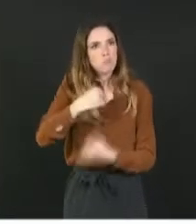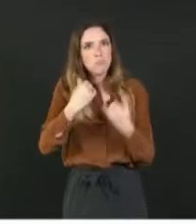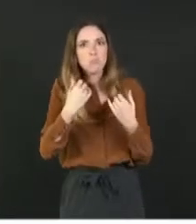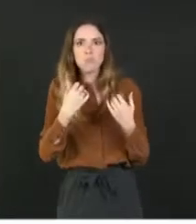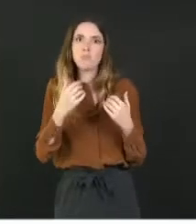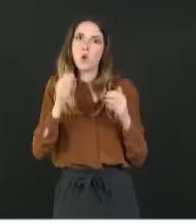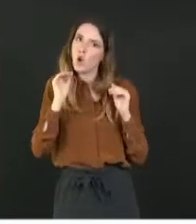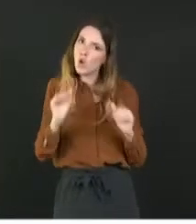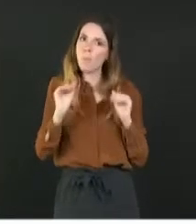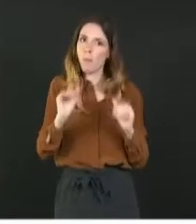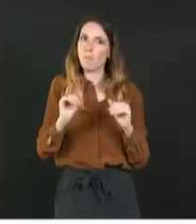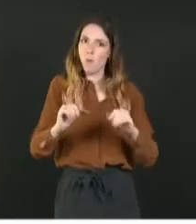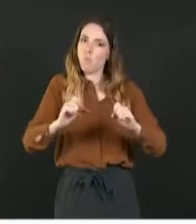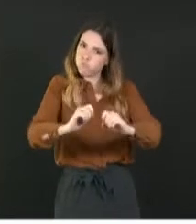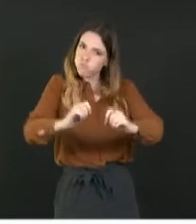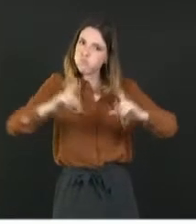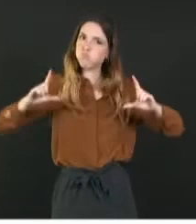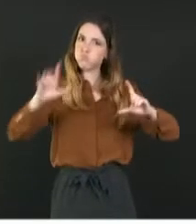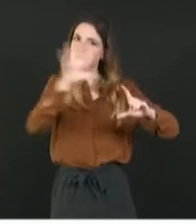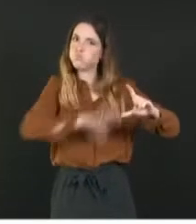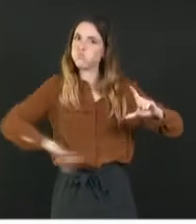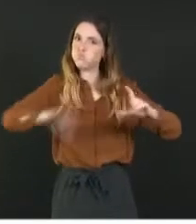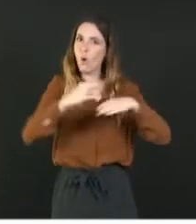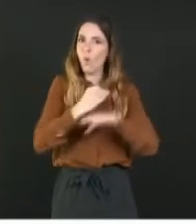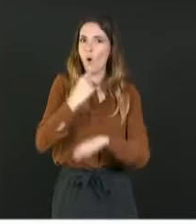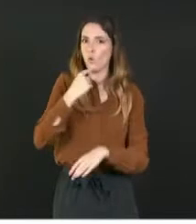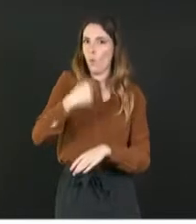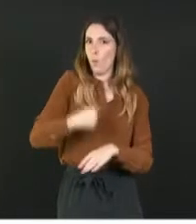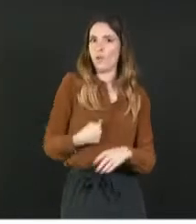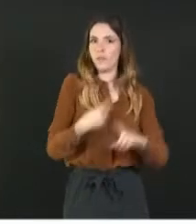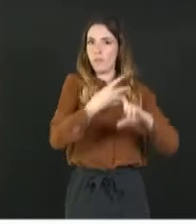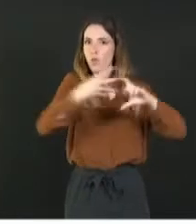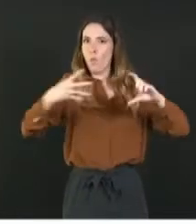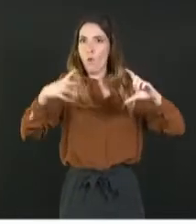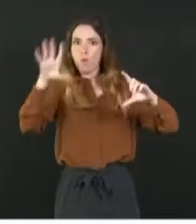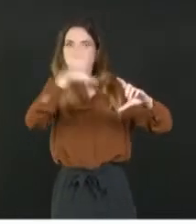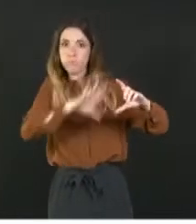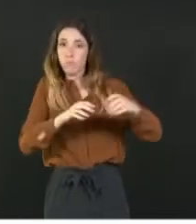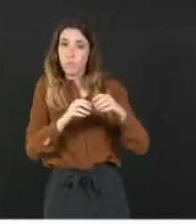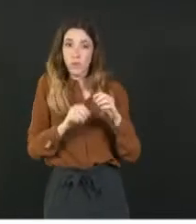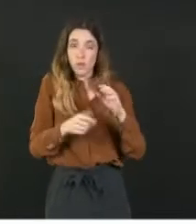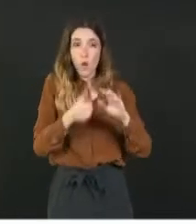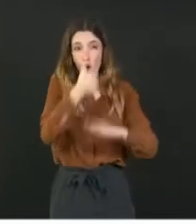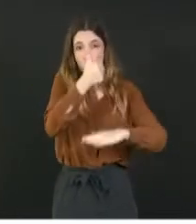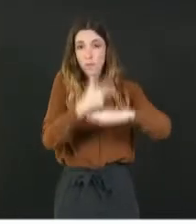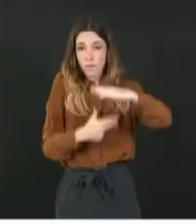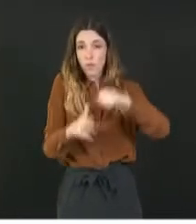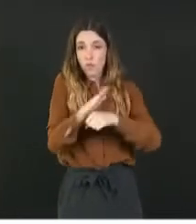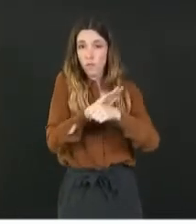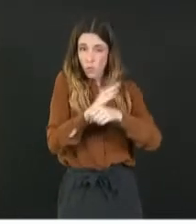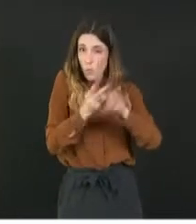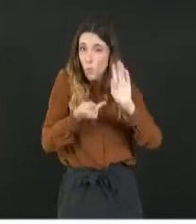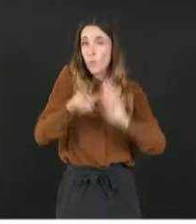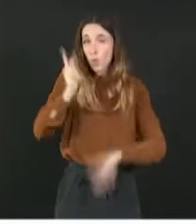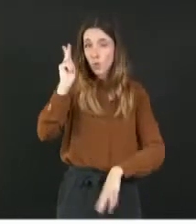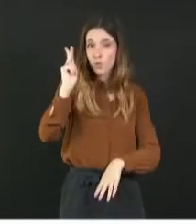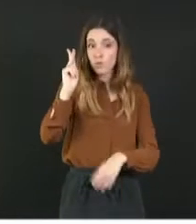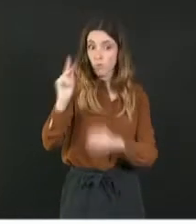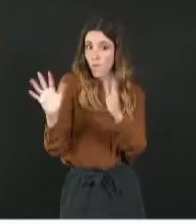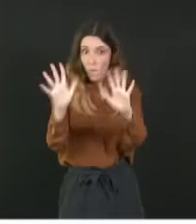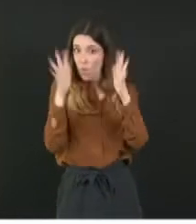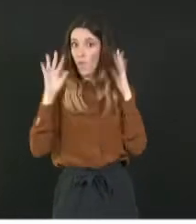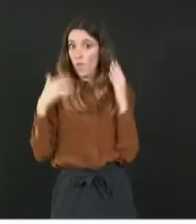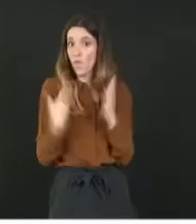une métropole comme Rouen-Normandie, plus d'un tiers de la surface est couverte par de la forêt. Alors